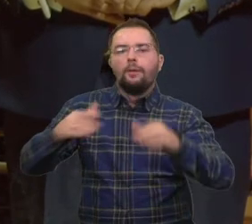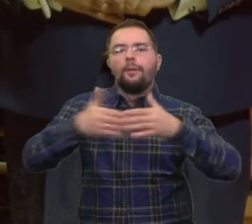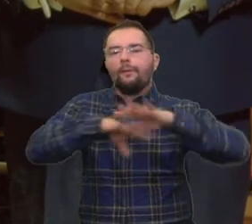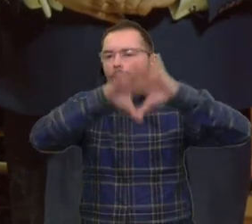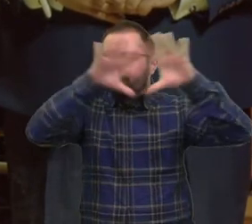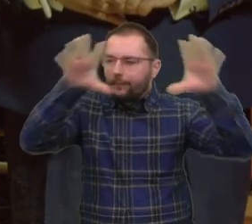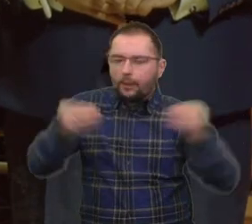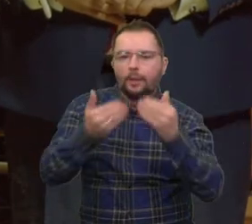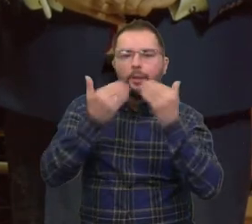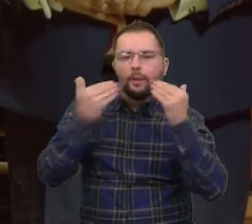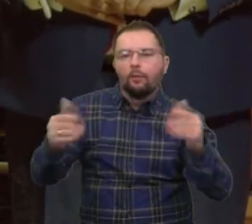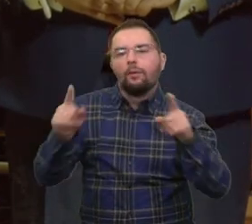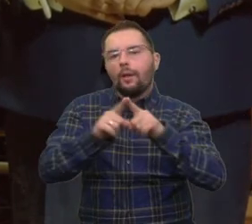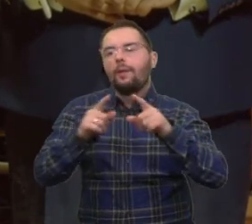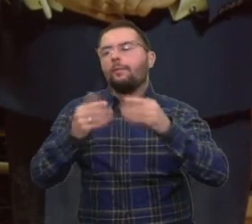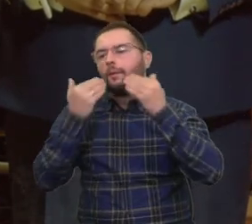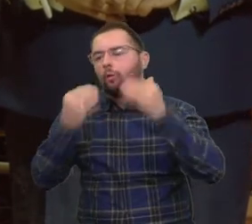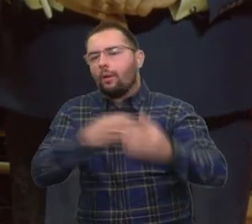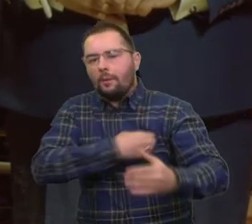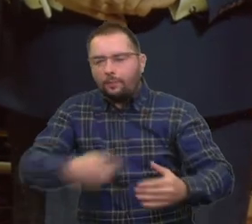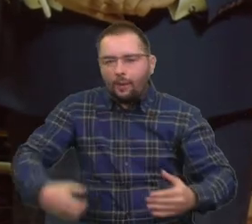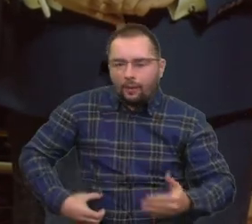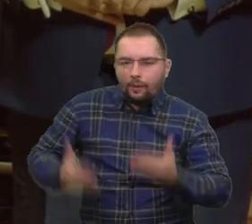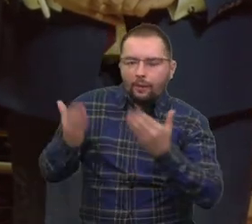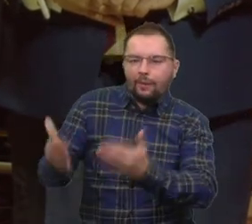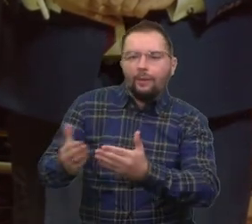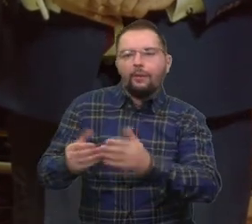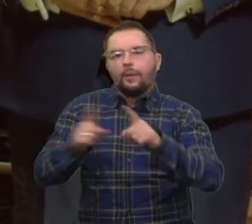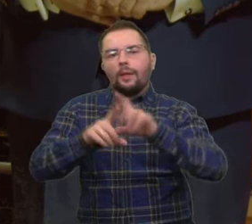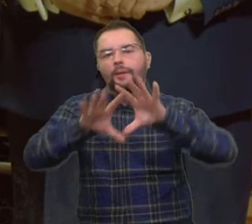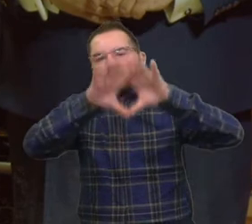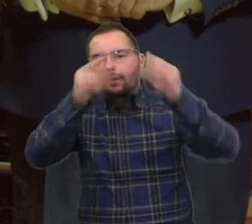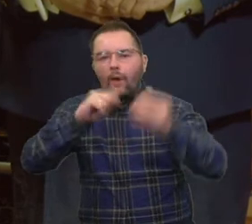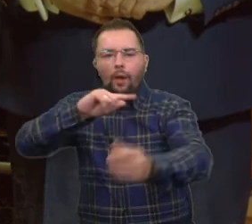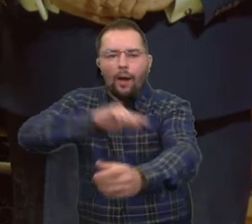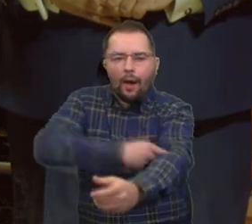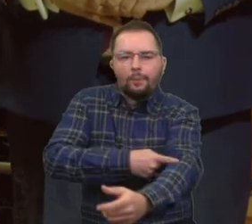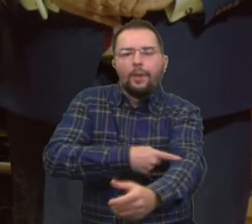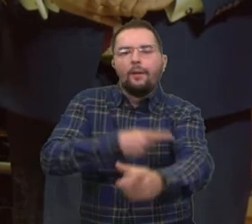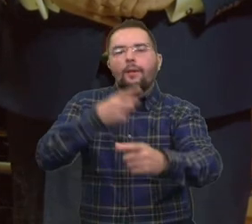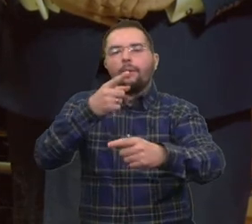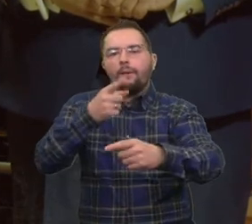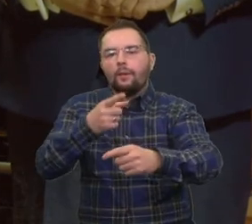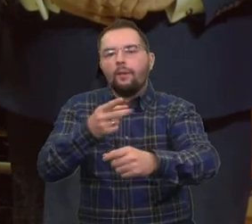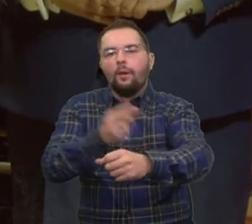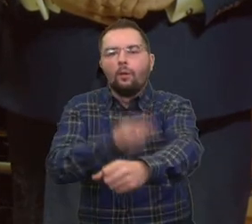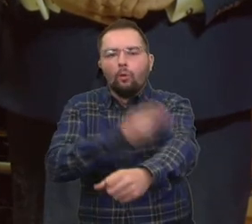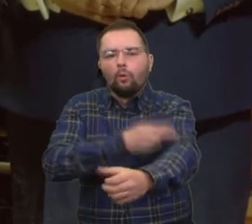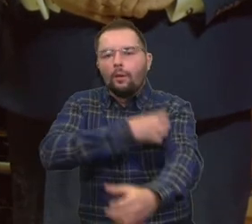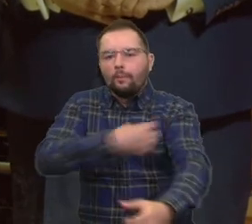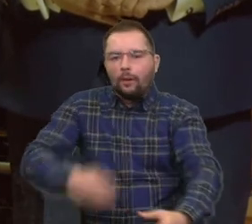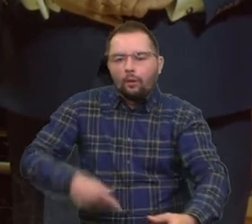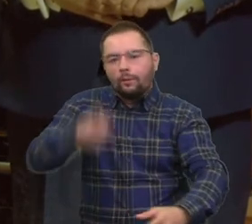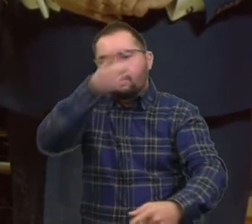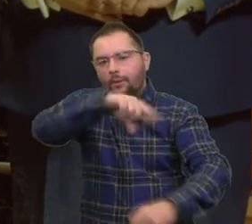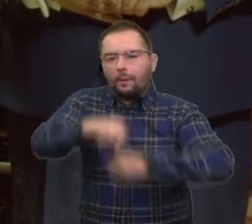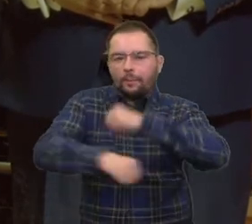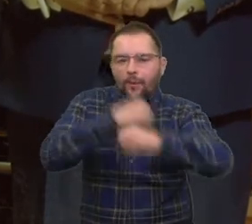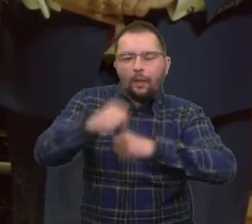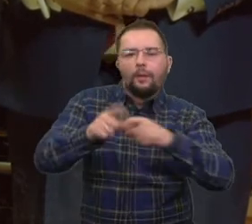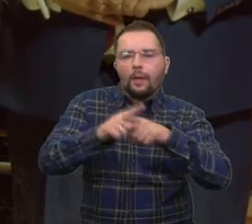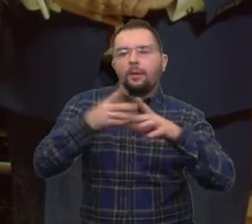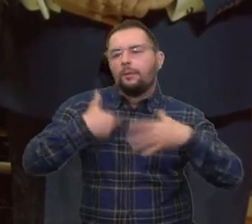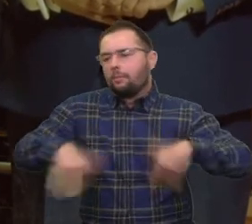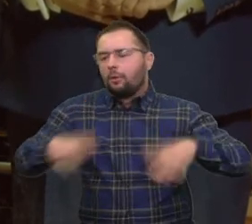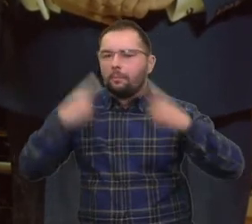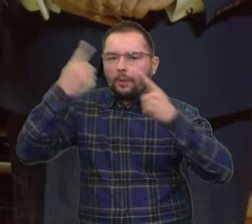dziękuję. Dziękuję marszałkom, dziękuję całej administracji Urzędu Marszałkowskiego. Myślę, że dobrze przepracowaliśmy te 25